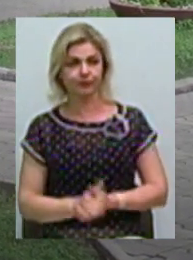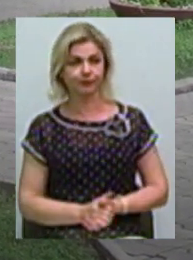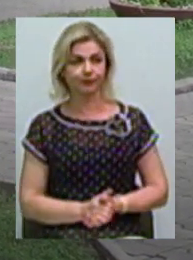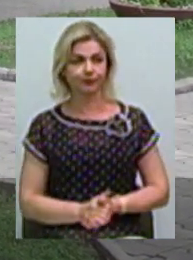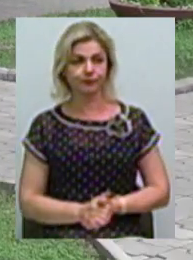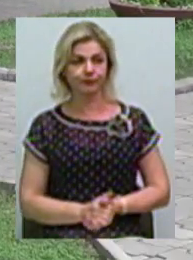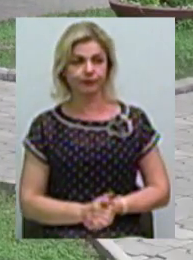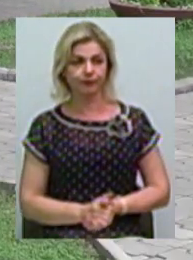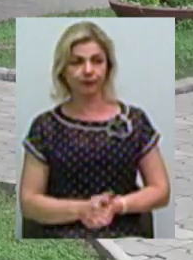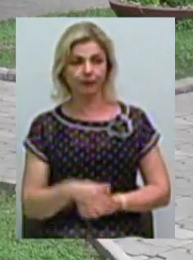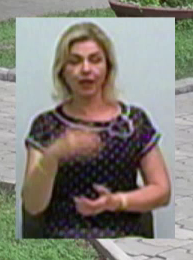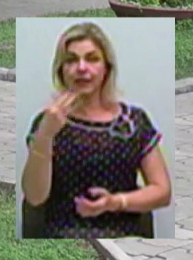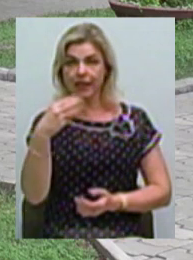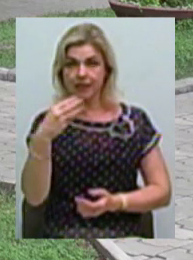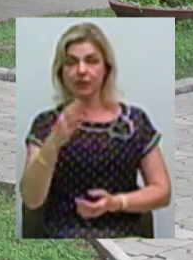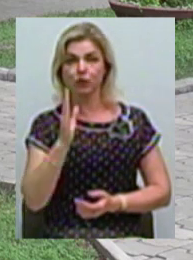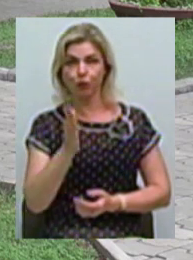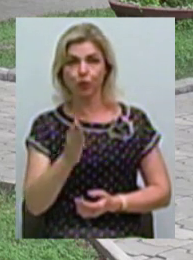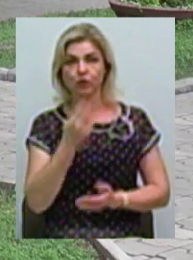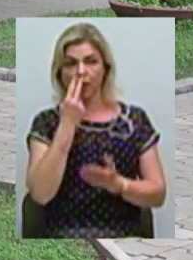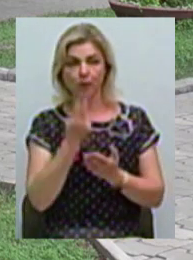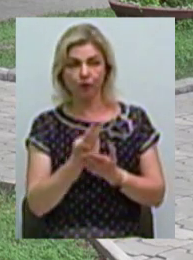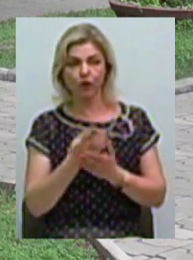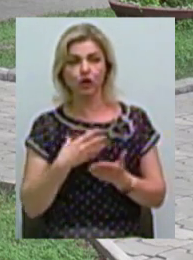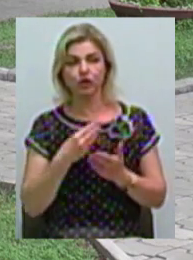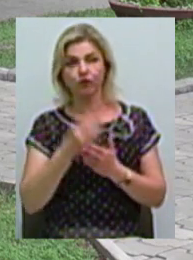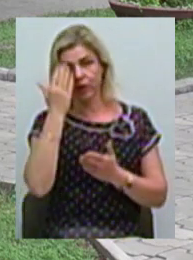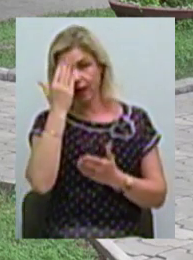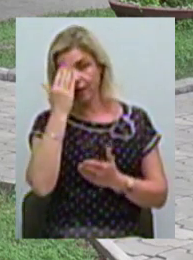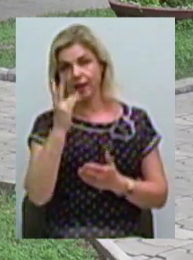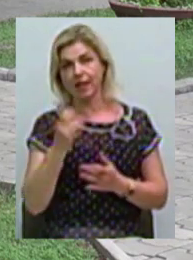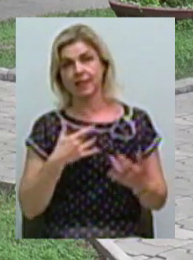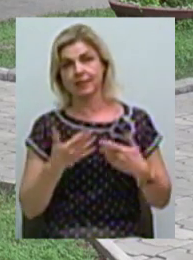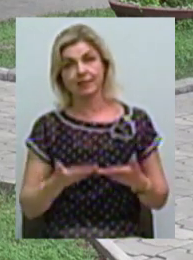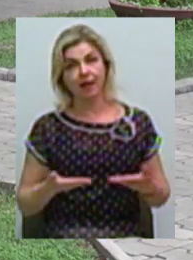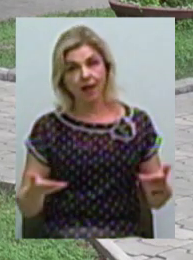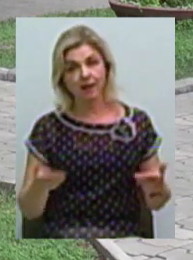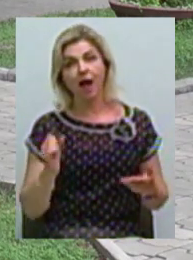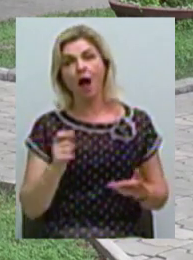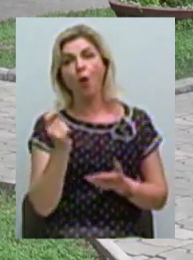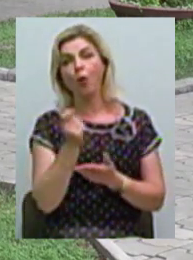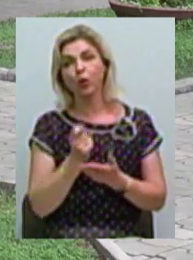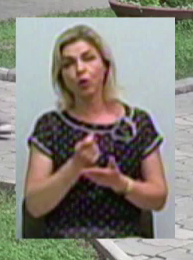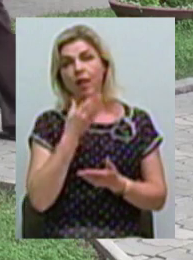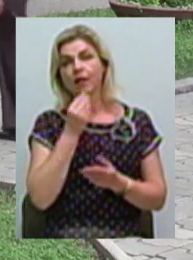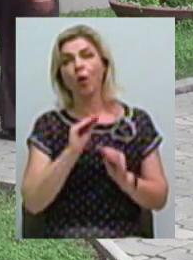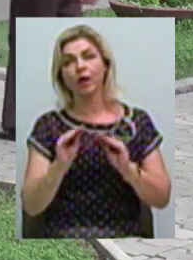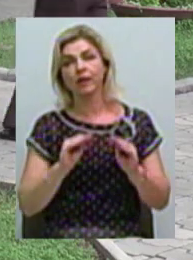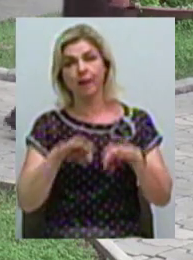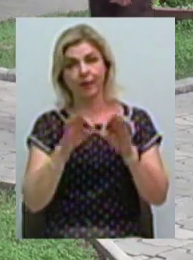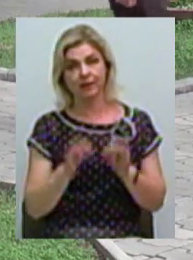Так, 30 буде безпосередньо демонструвати свої таланти на сцені, а художнє декоративне мистецтво також